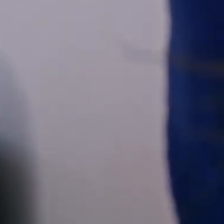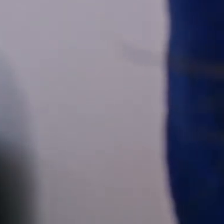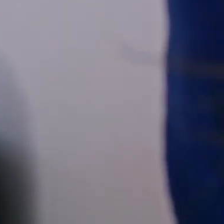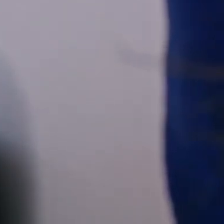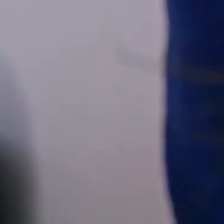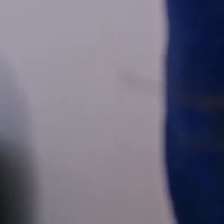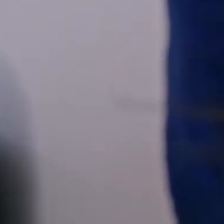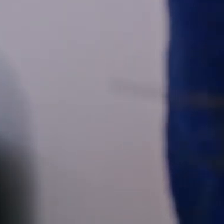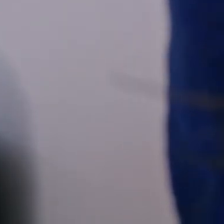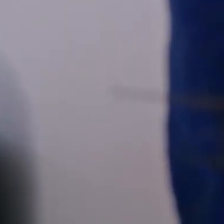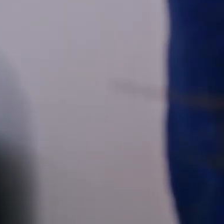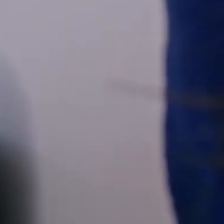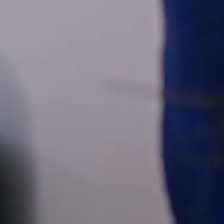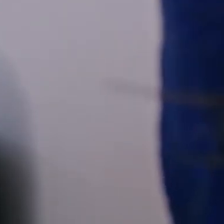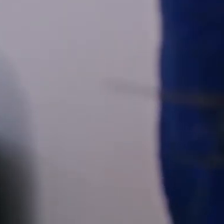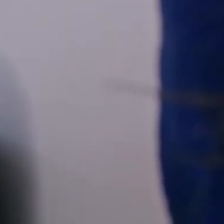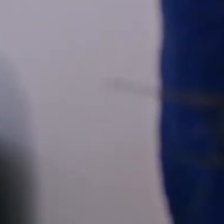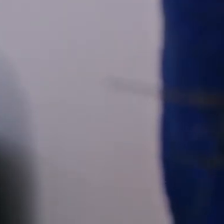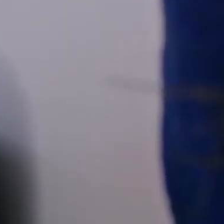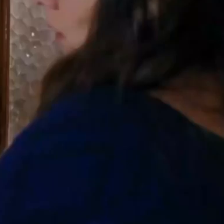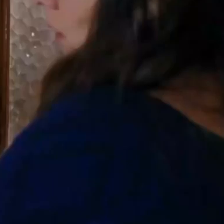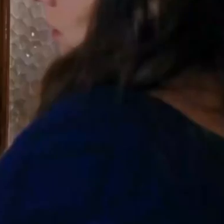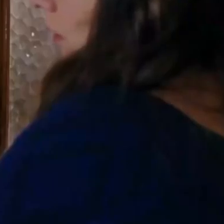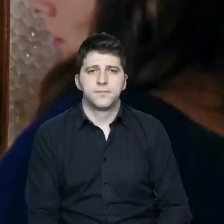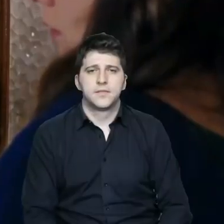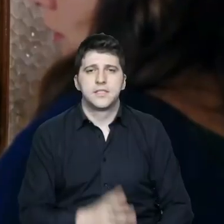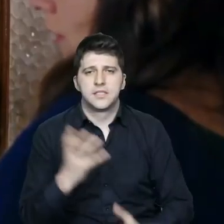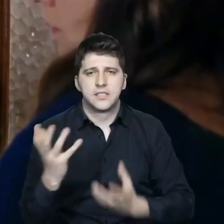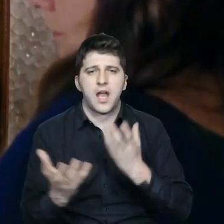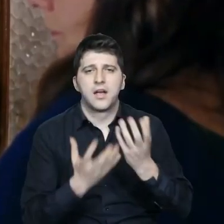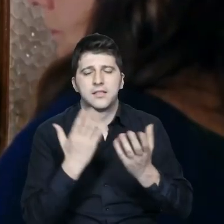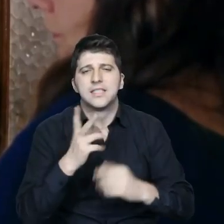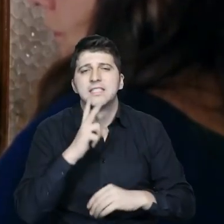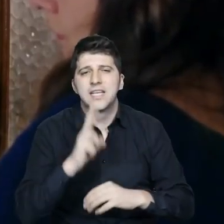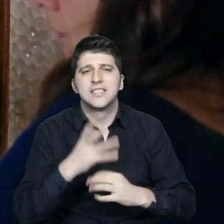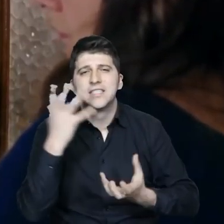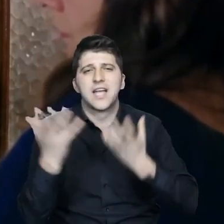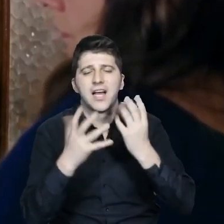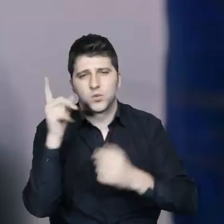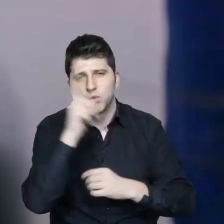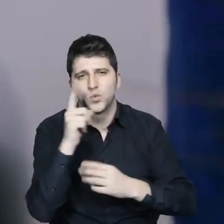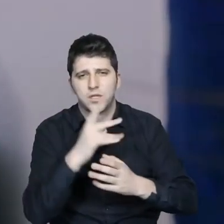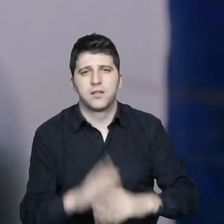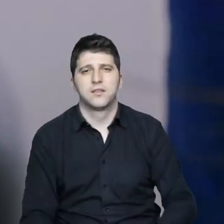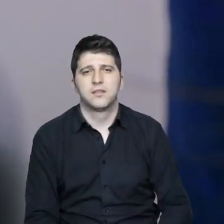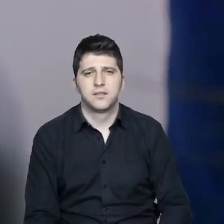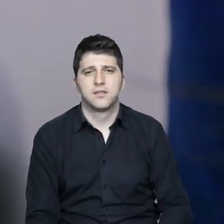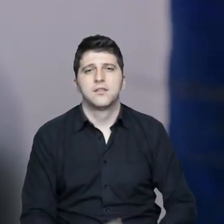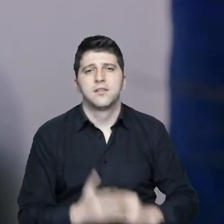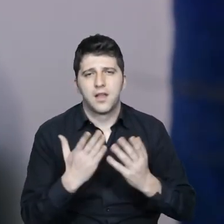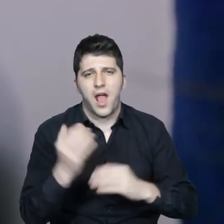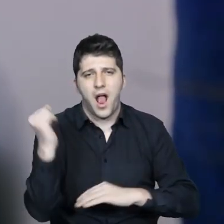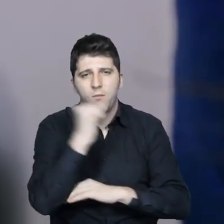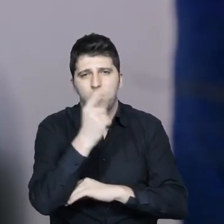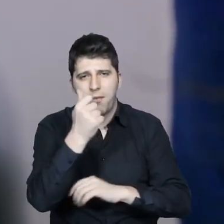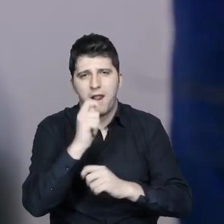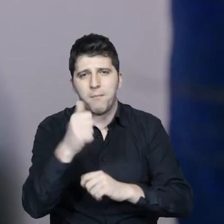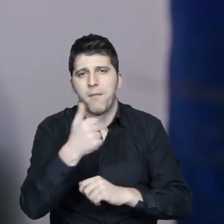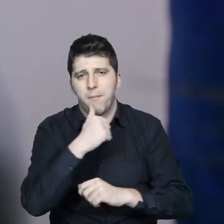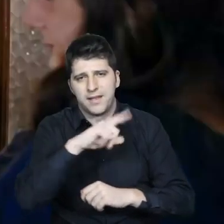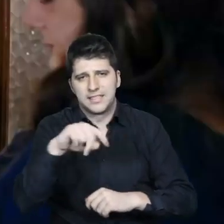Tuğba kaygılı gözlerle düşünüyor. Yangın. Kesin yangın yüzünden. Haliyle kamyonetin parasını da